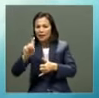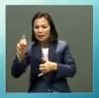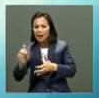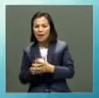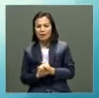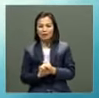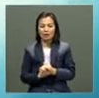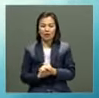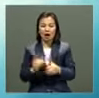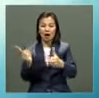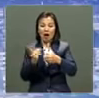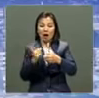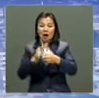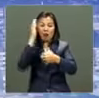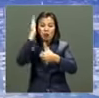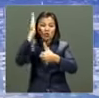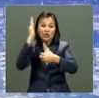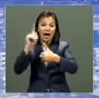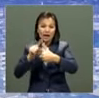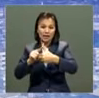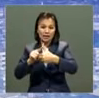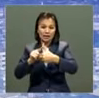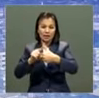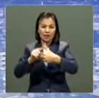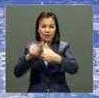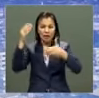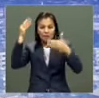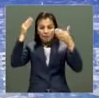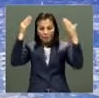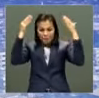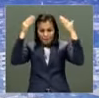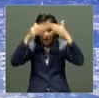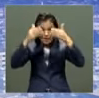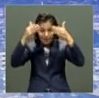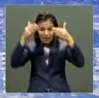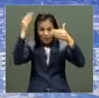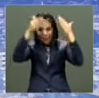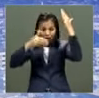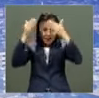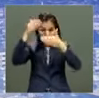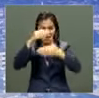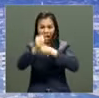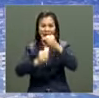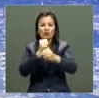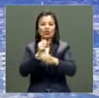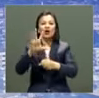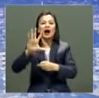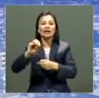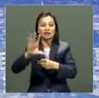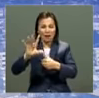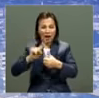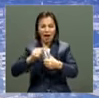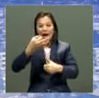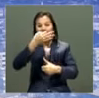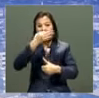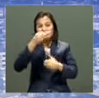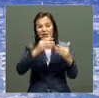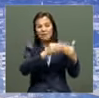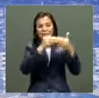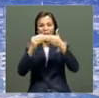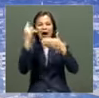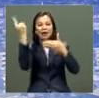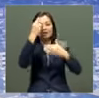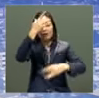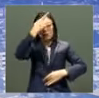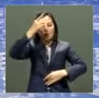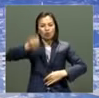ที่44เป็นผู้ป่วยชายสัญชาติมาเลเซียนะครับอายุ55ปีอาชีพเป็นไกด์ทัวร์ไม่มี